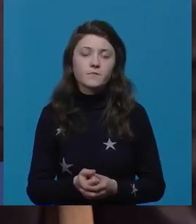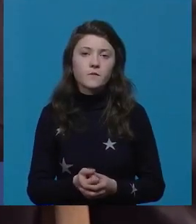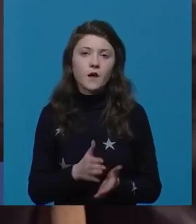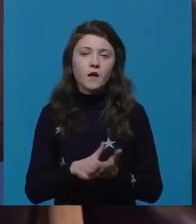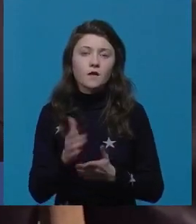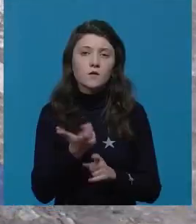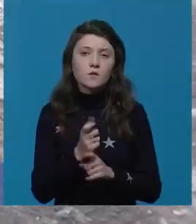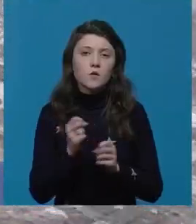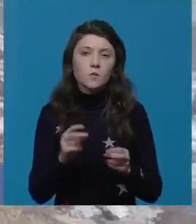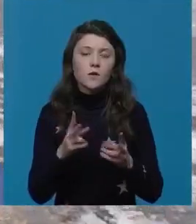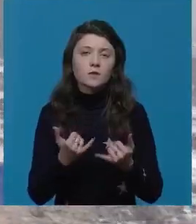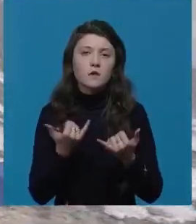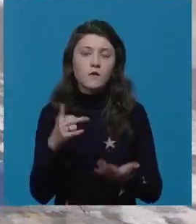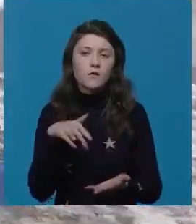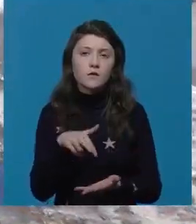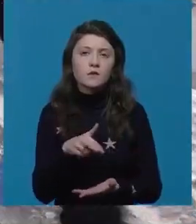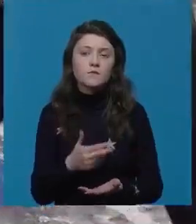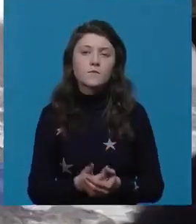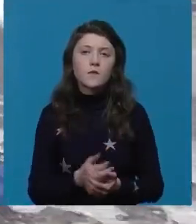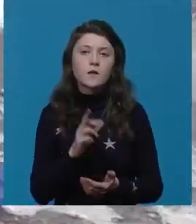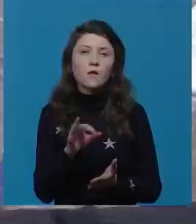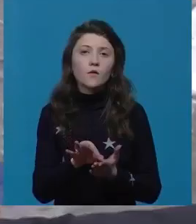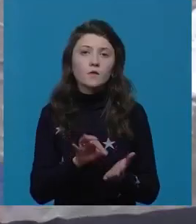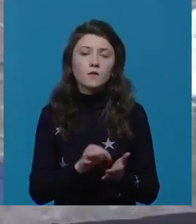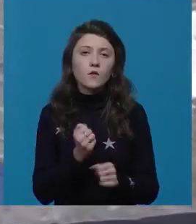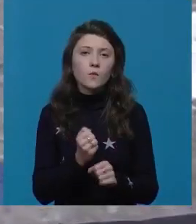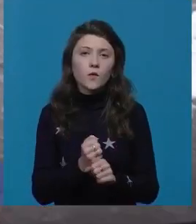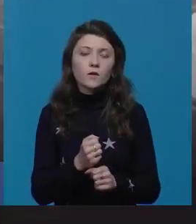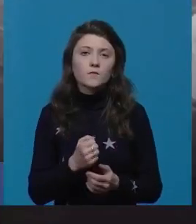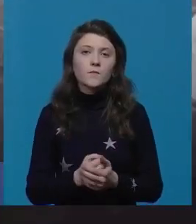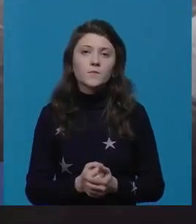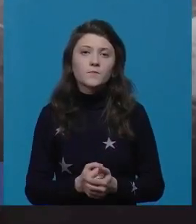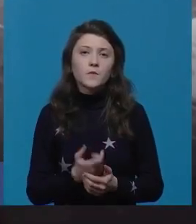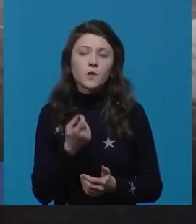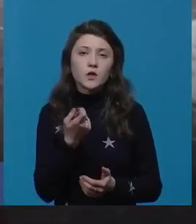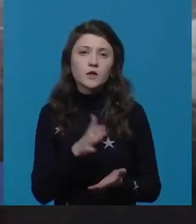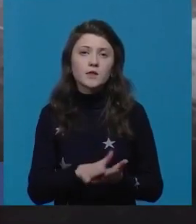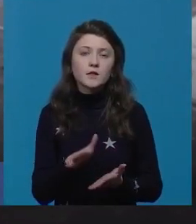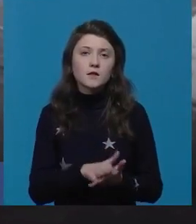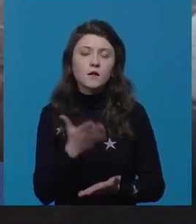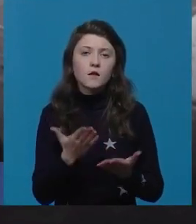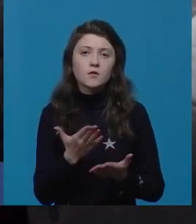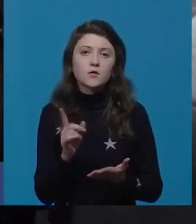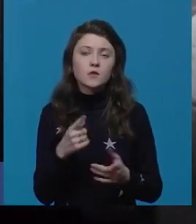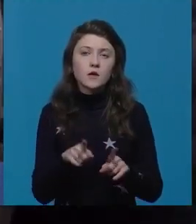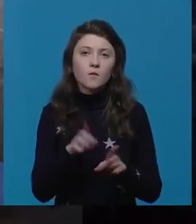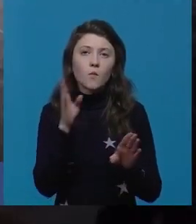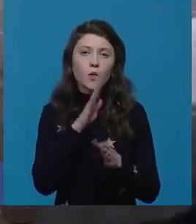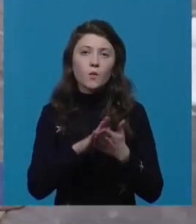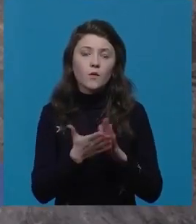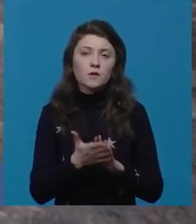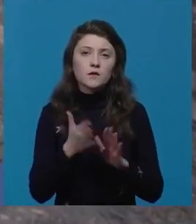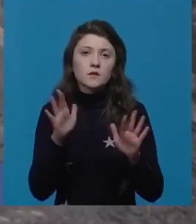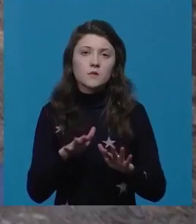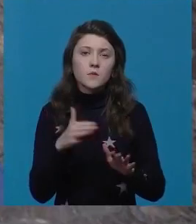для пересування. Як оцінюють роботу комунальників пішоходи? Ну, трішки слизько, ну, але ось що ж такі погодні умови. Ну, сипеться, я бачу